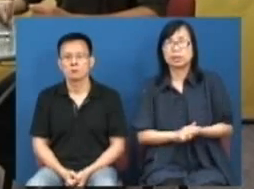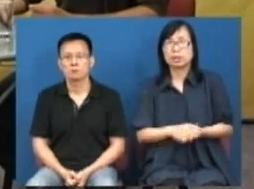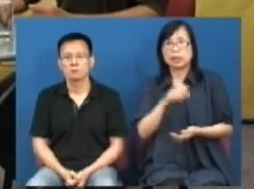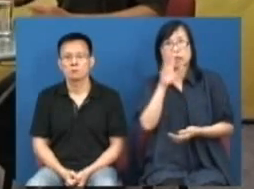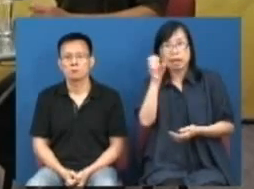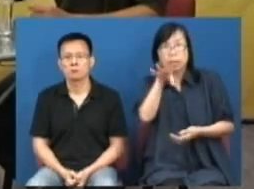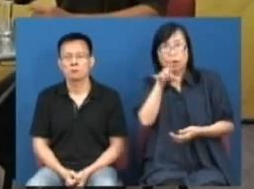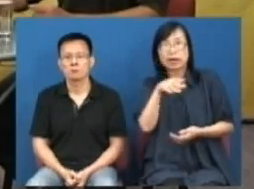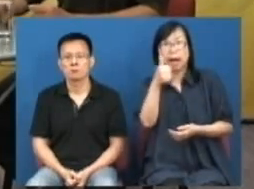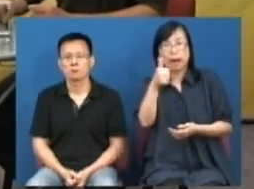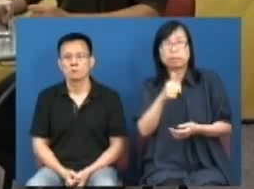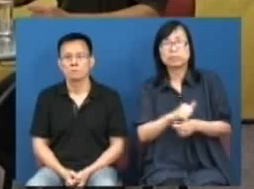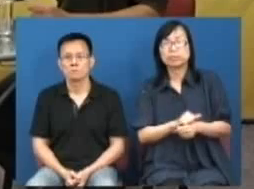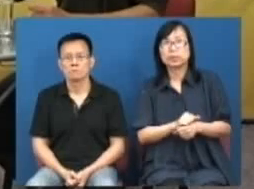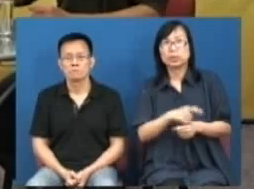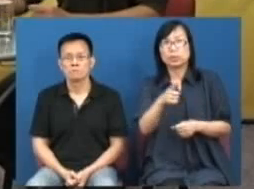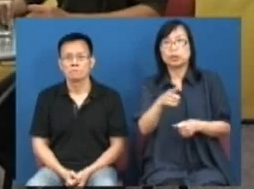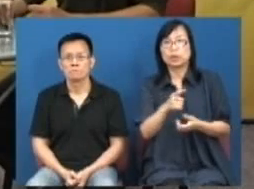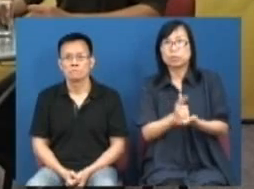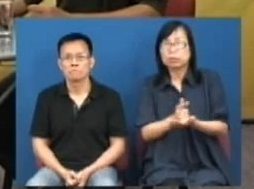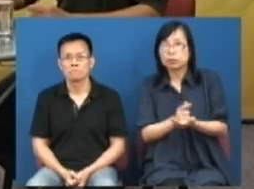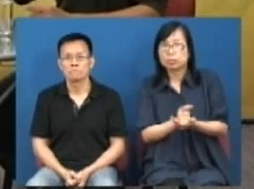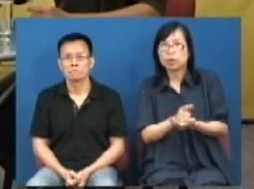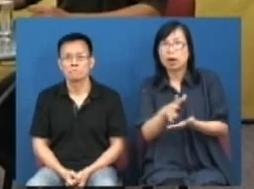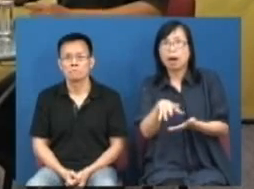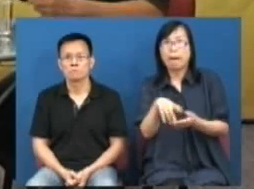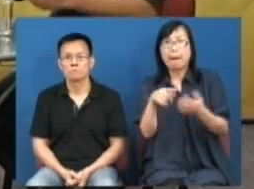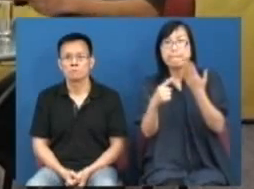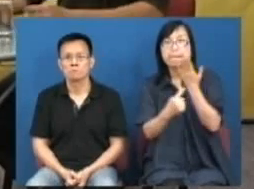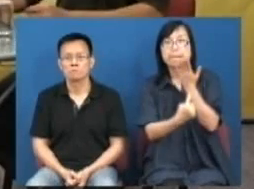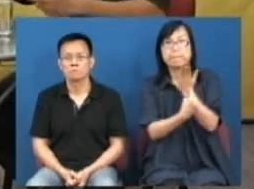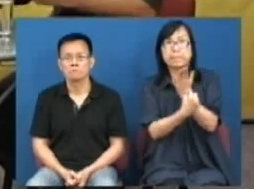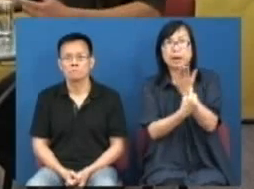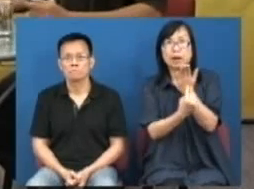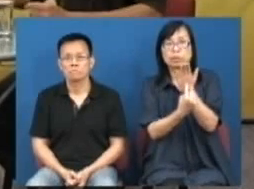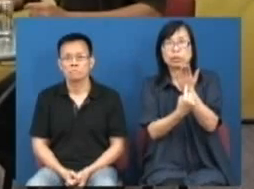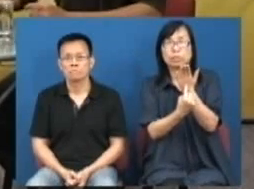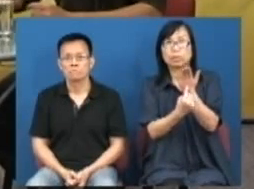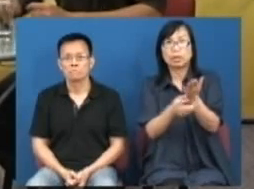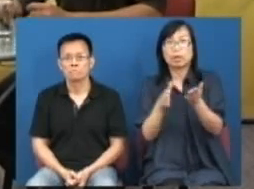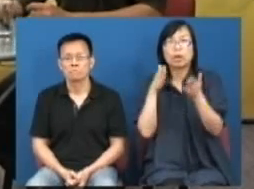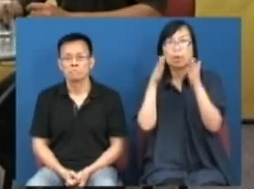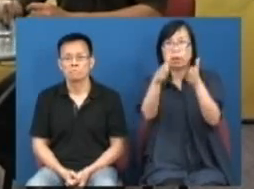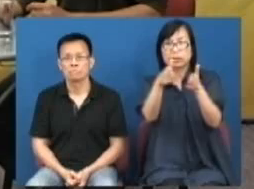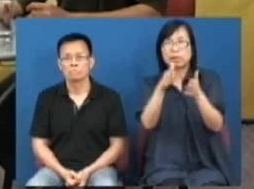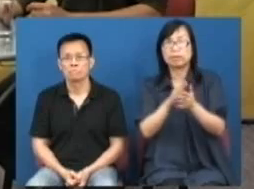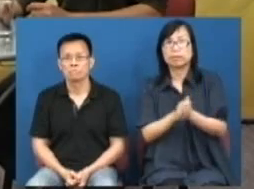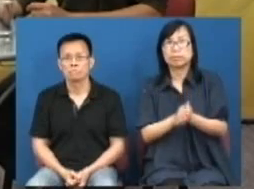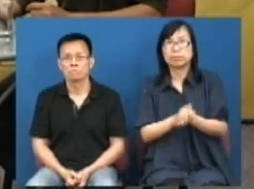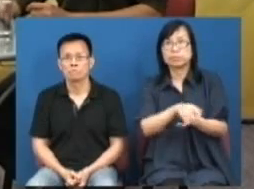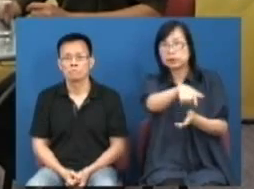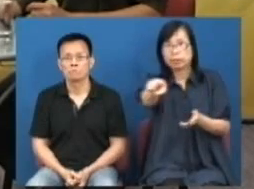啱啊！如果佢真係打嗌嘅時候咧，有個對象去砌嘅時候咧，矛頭咧就直接咧就涉張咧，咪就係泛民呢個陣